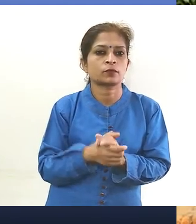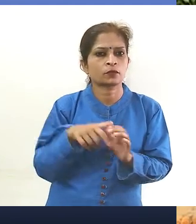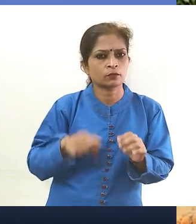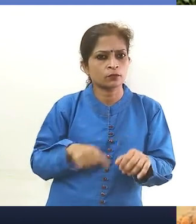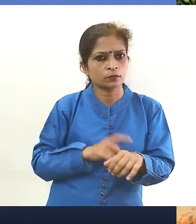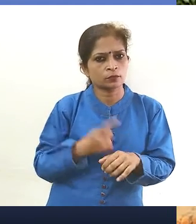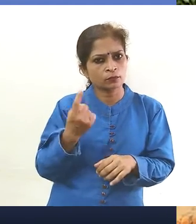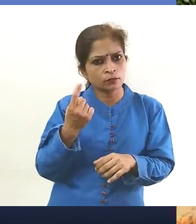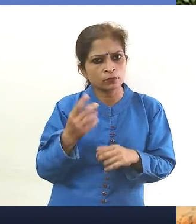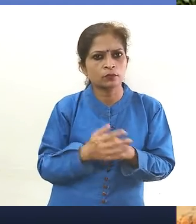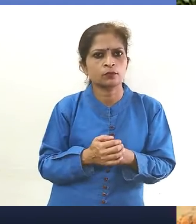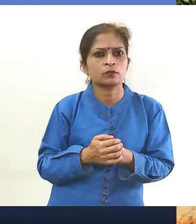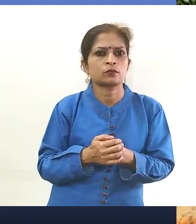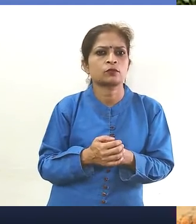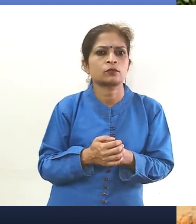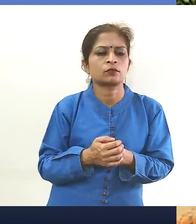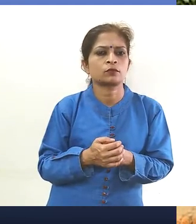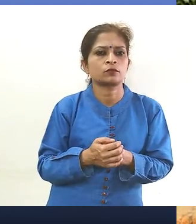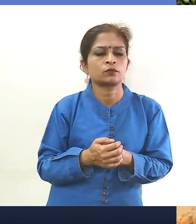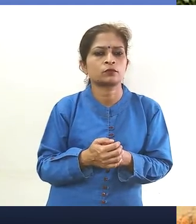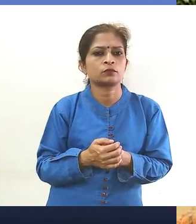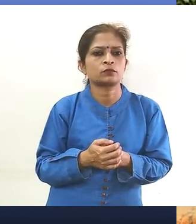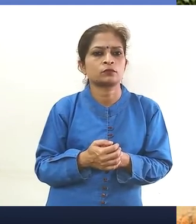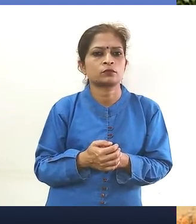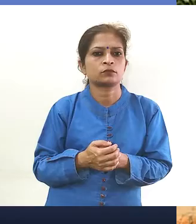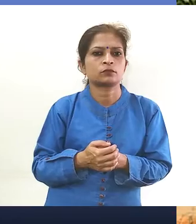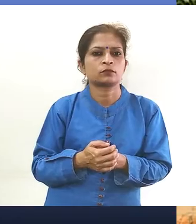ऐसे 1 मिनट तक ये करना, फिर नौकासन,